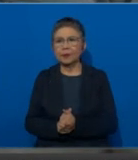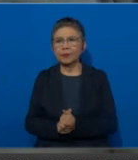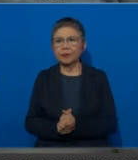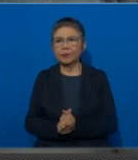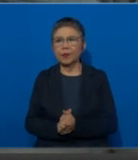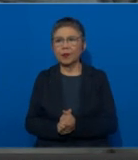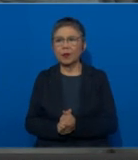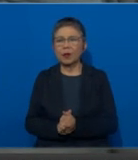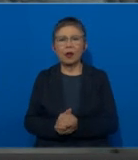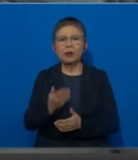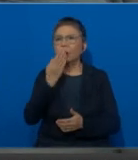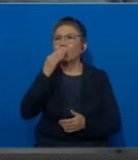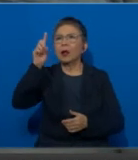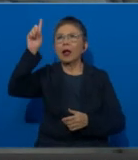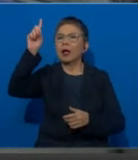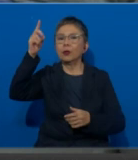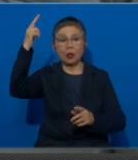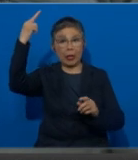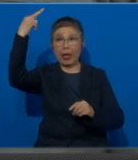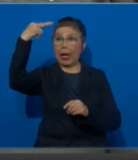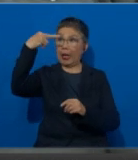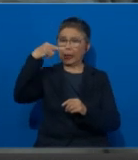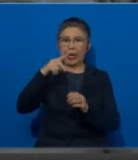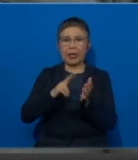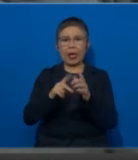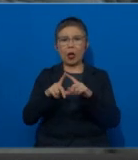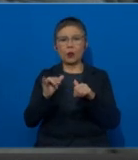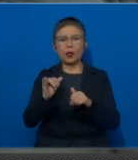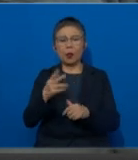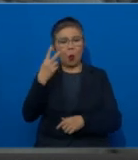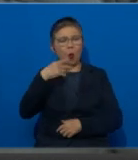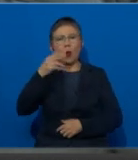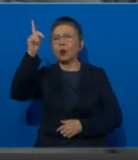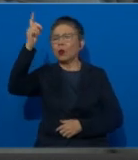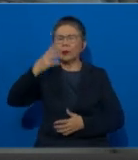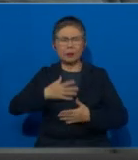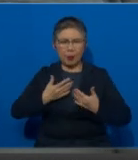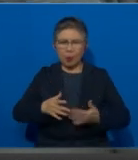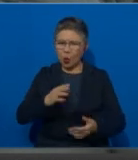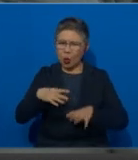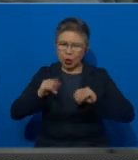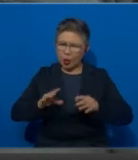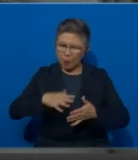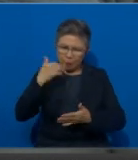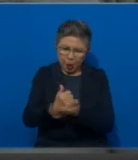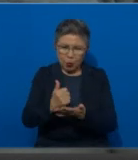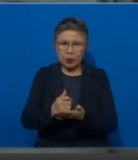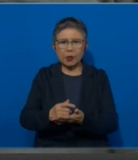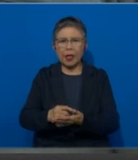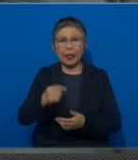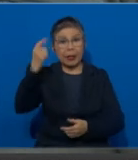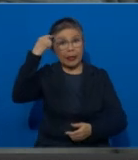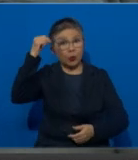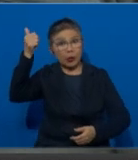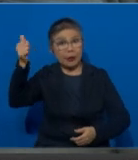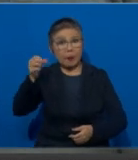Ternyata Allah beda Pak lihat dia. Dia di sini rajin, mantep. kerjanya luar biasa, Pak. Dan inisiatif di tempat